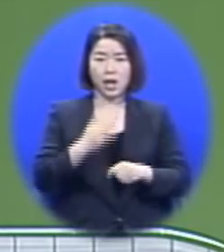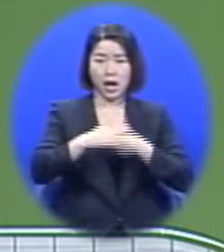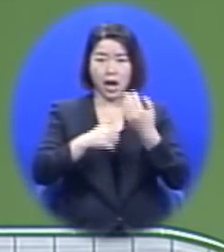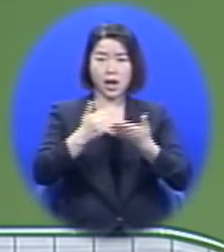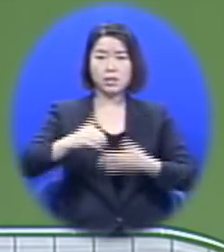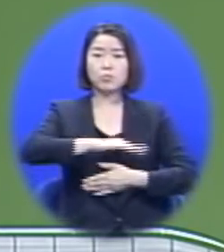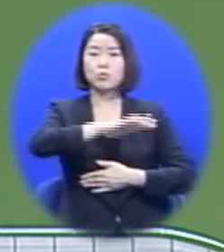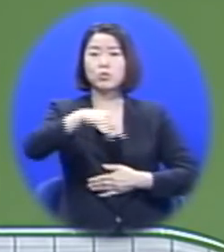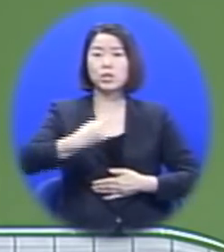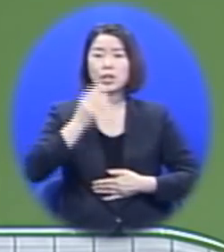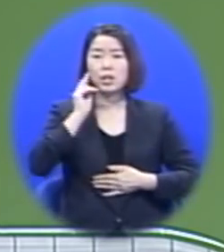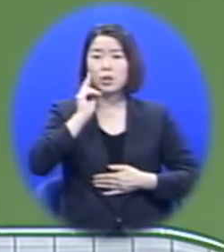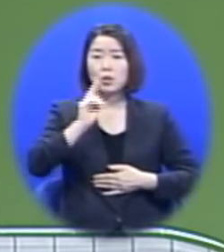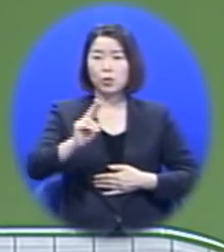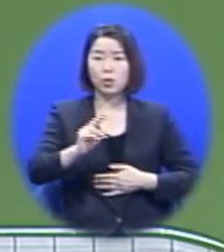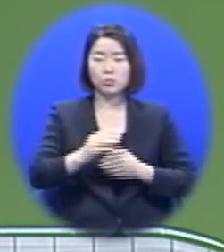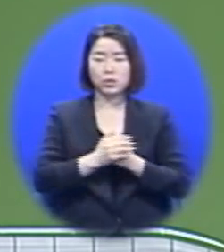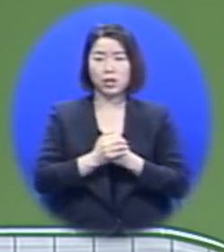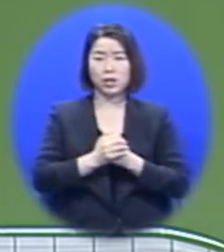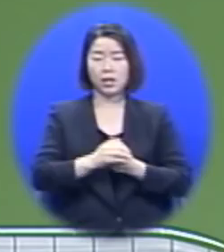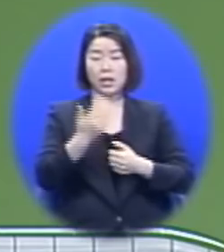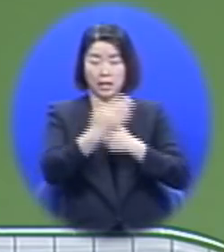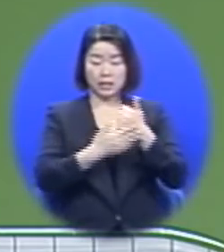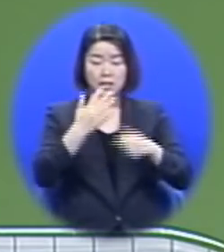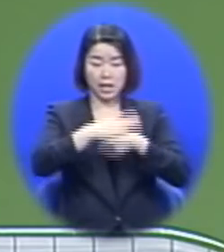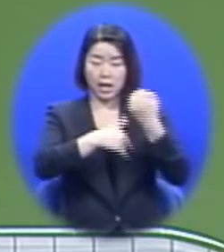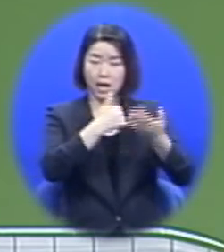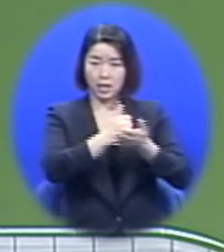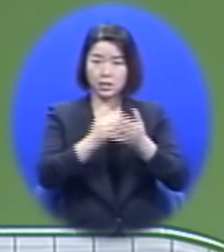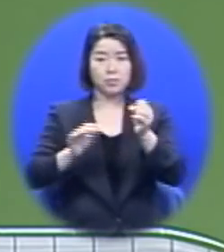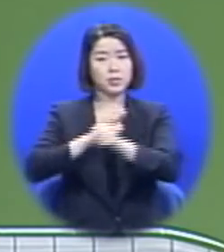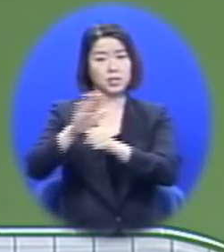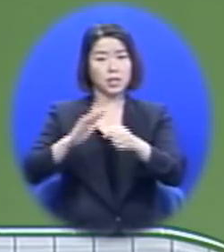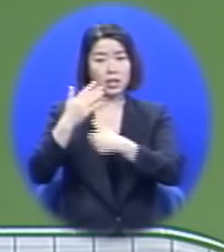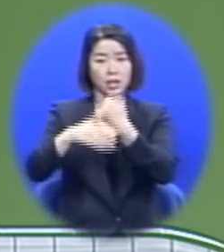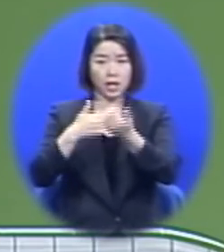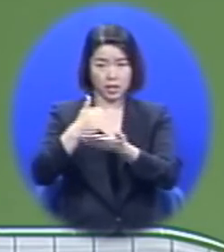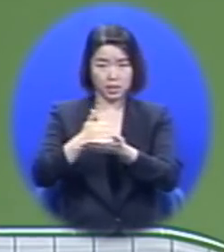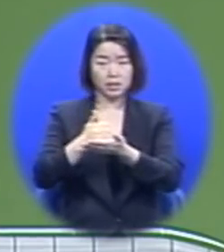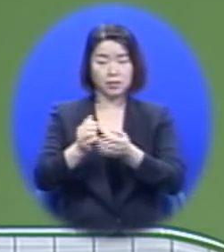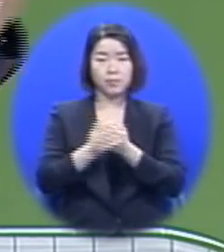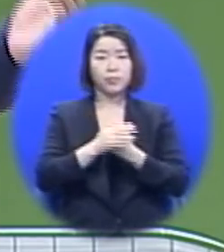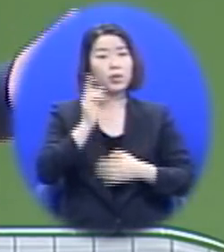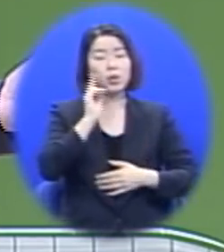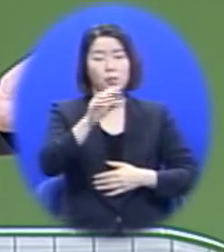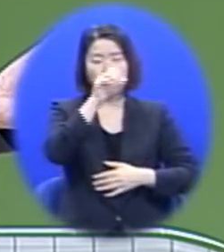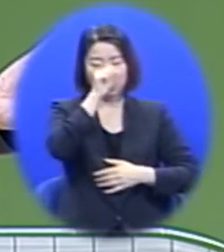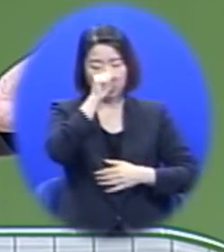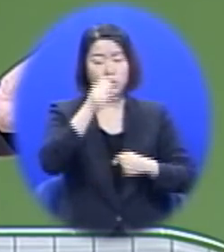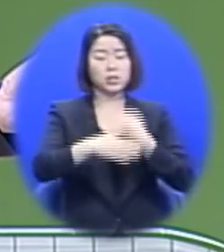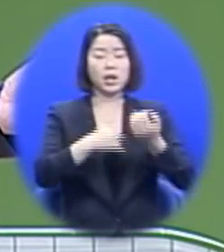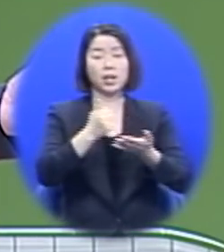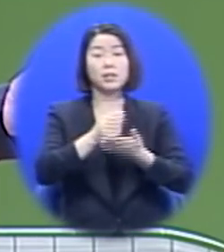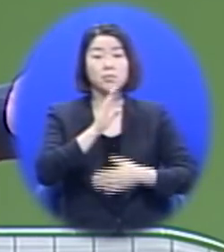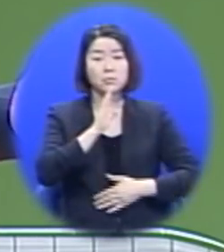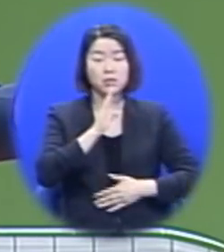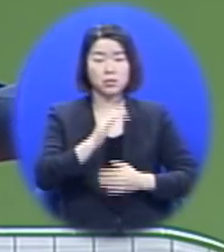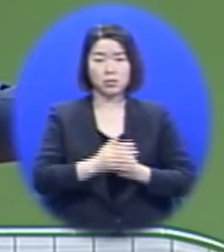하나님은 우리에게 너무나 은혜의 하나님이시고 사랑의 하나님이십니다. 너무나 좋으신 하나님이세요.